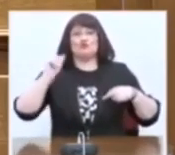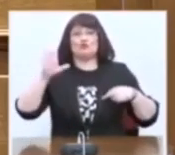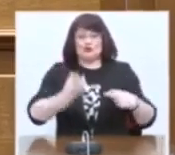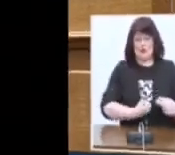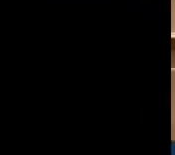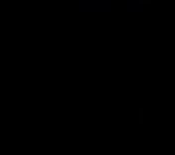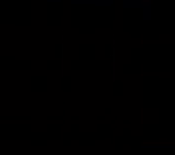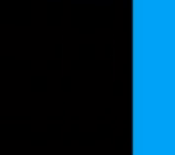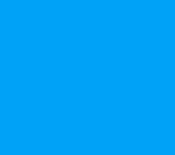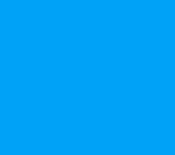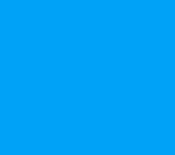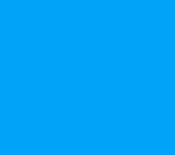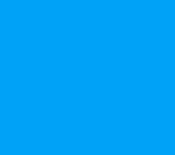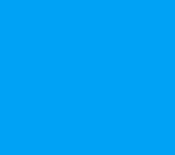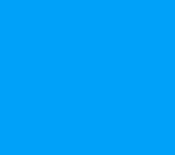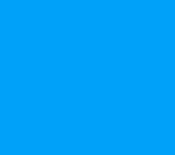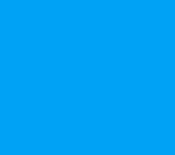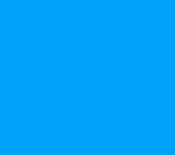νομικιστικοί ακροβατισμοί.